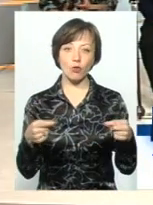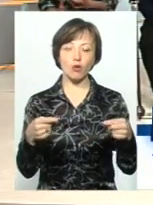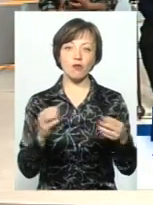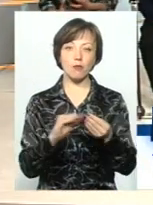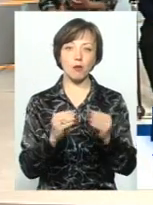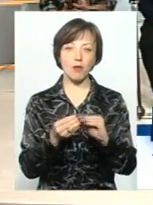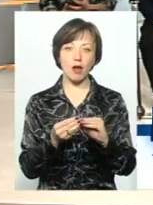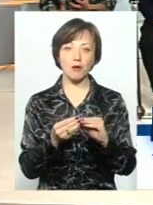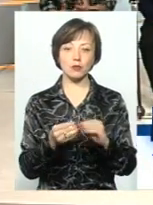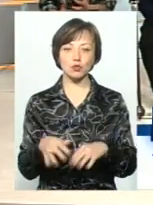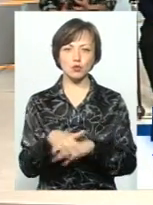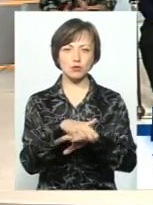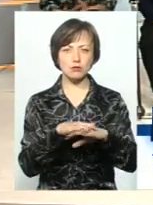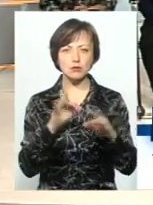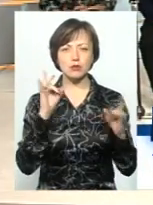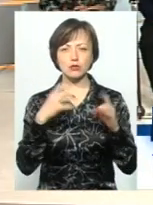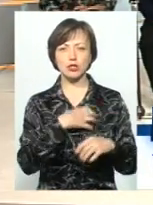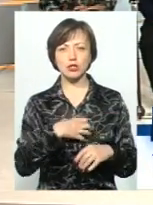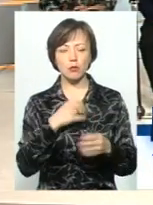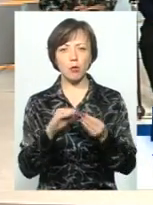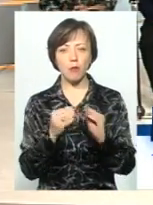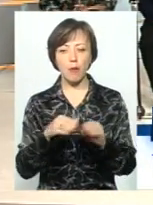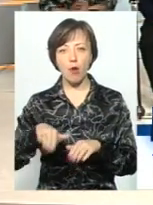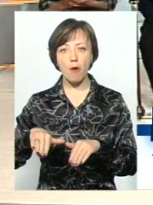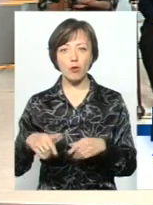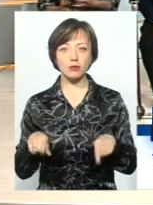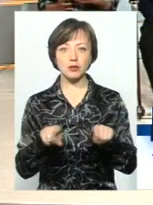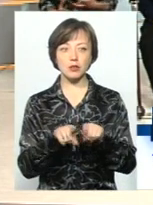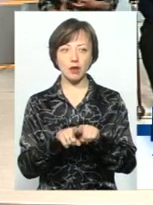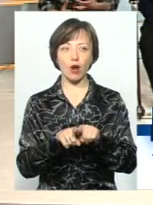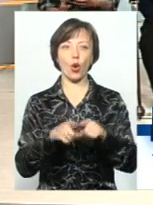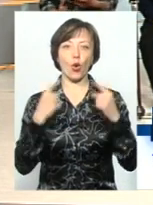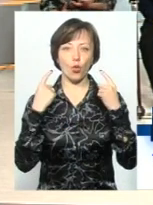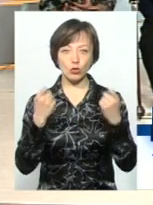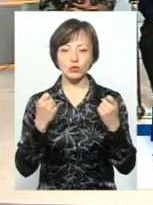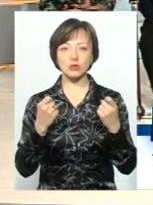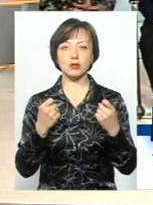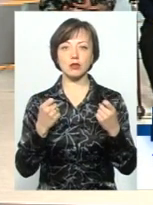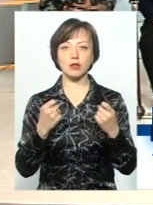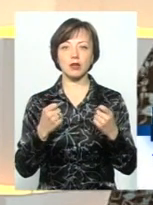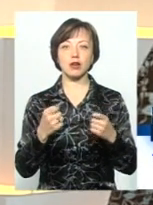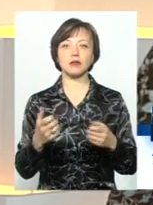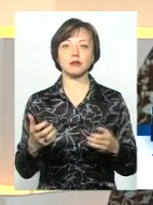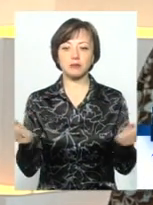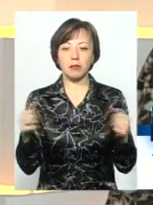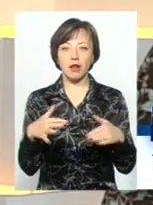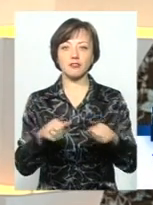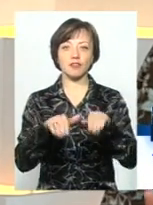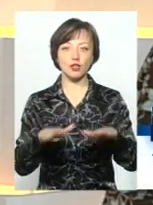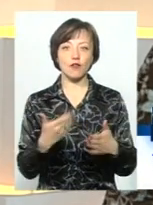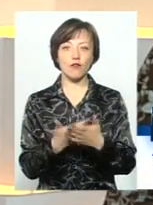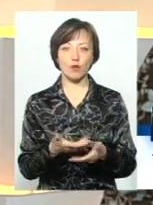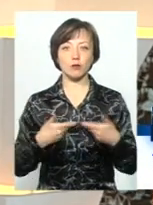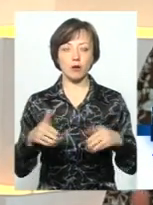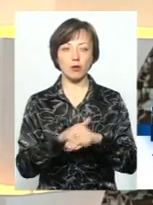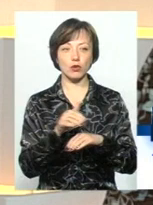проблему, таку суспільну, значиму проблему, а потім так само гучно бралися її вирішувати. Що ось які ми